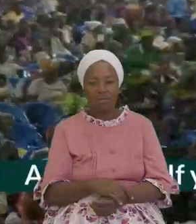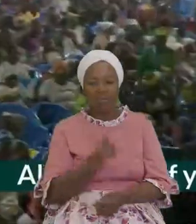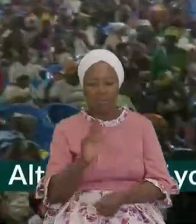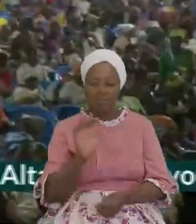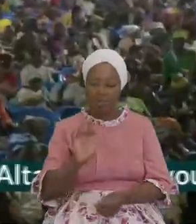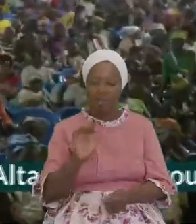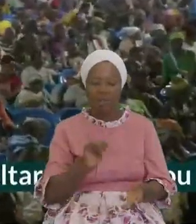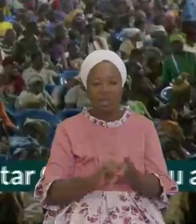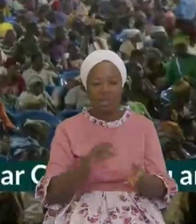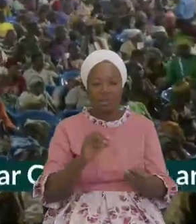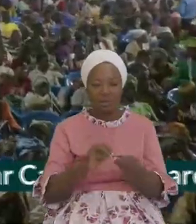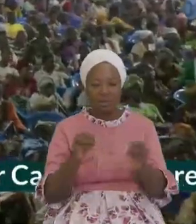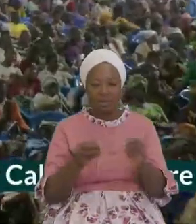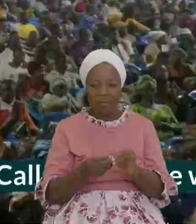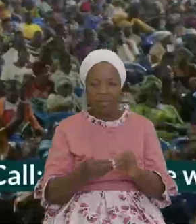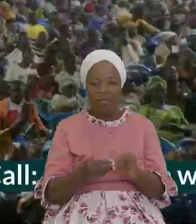après.